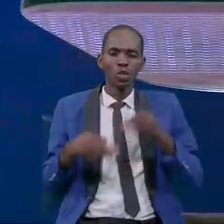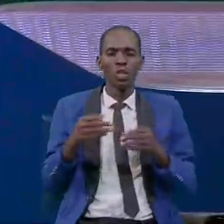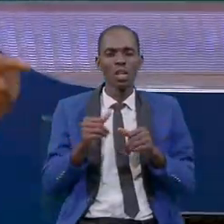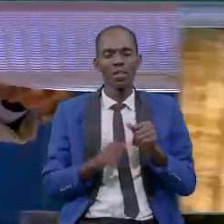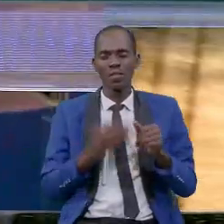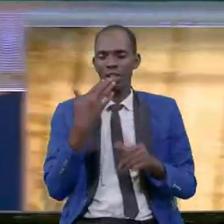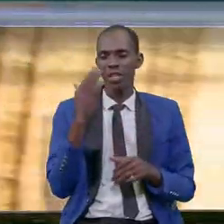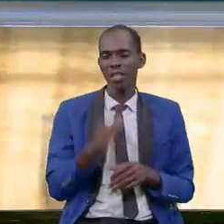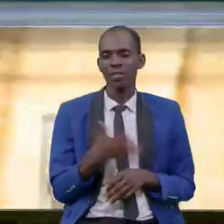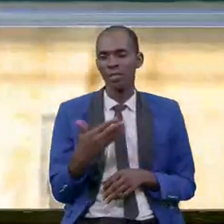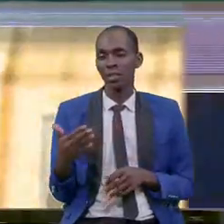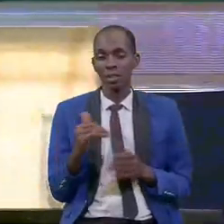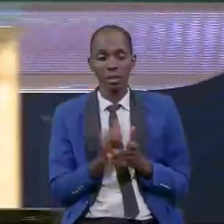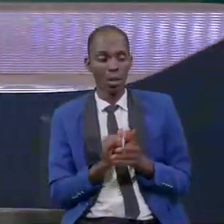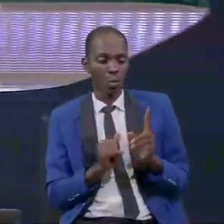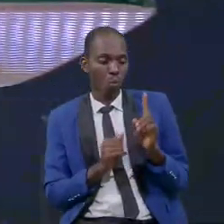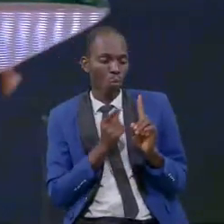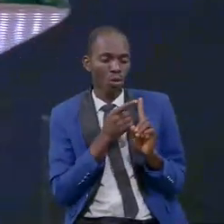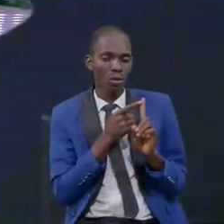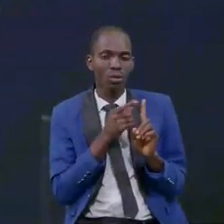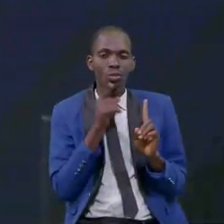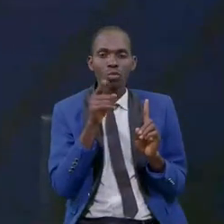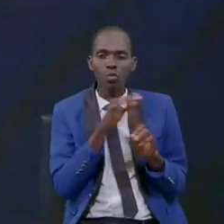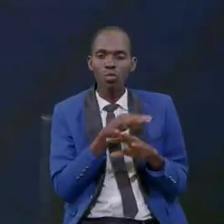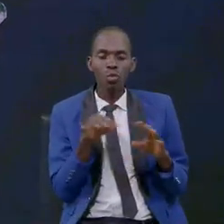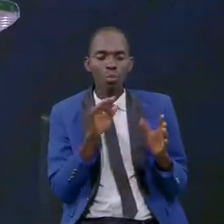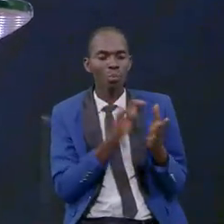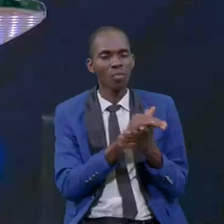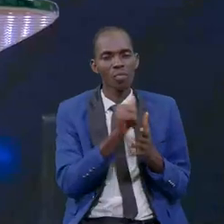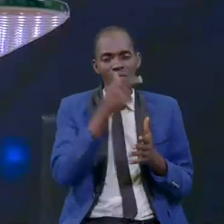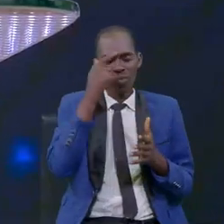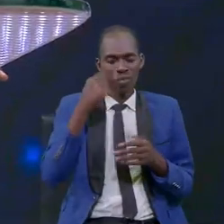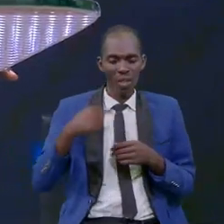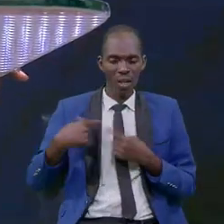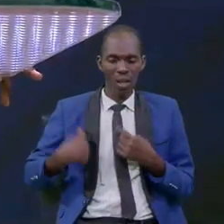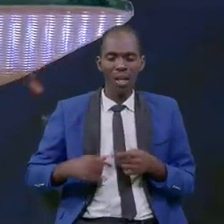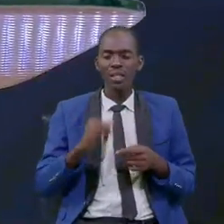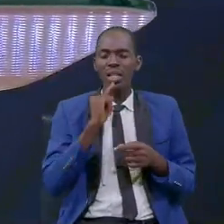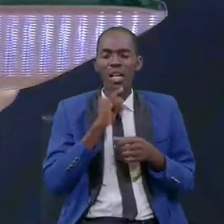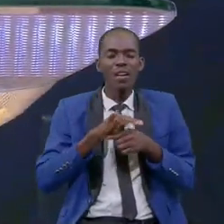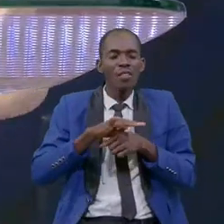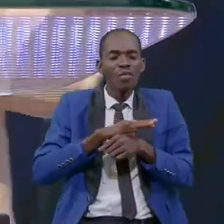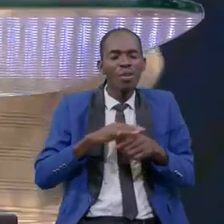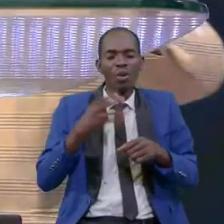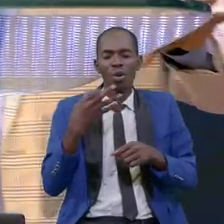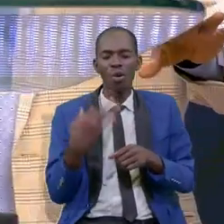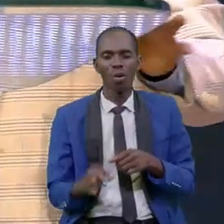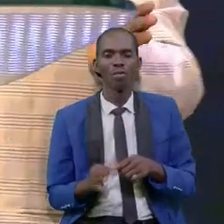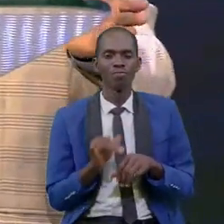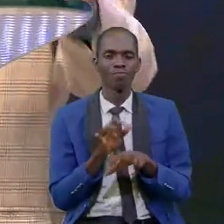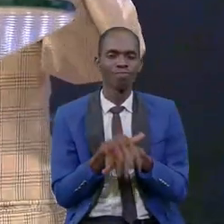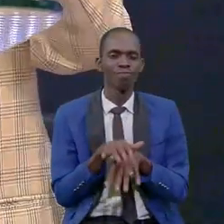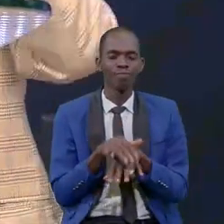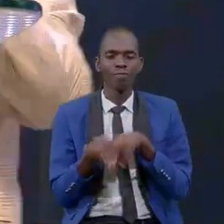toutes choses mauvaises. Cela, vous n'y croyez pas. Le cœur est tortueux, pas déçu